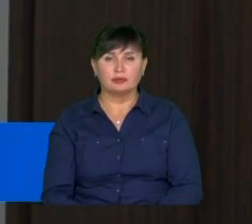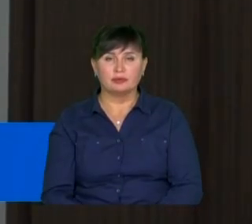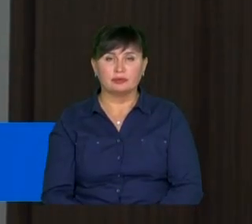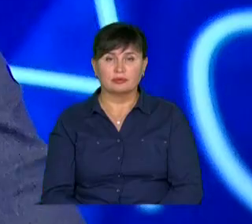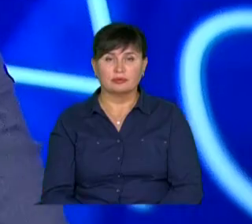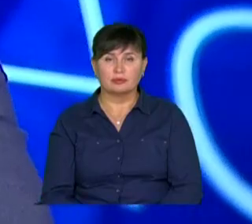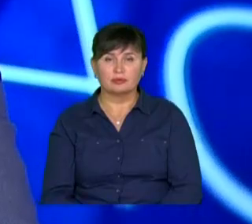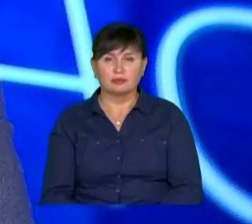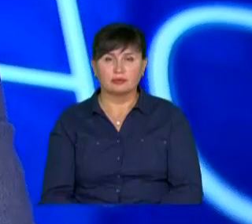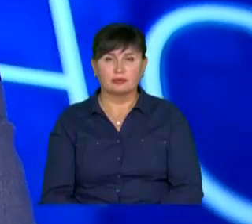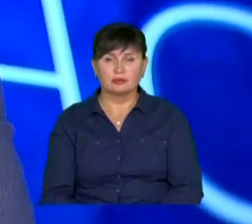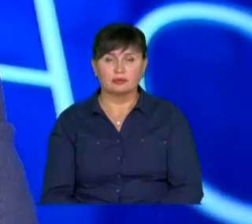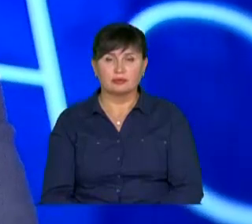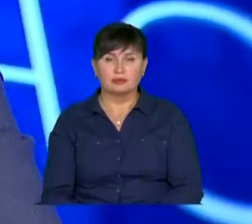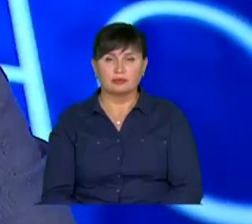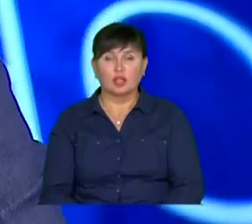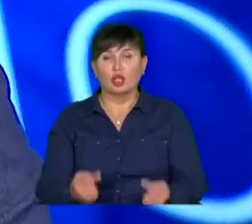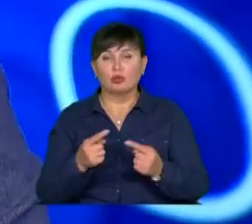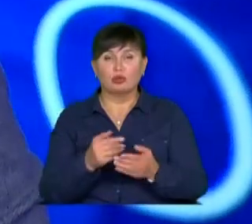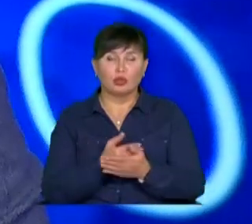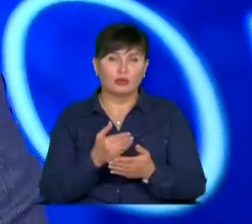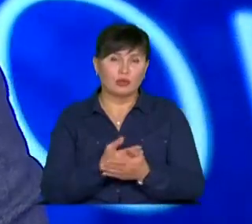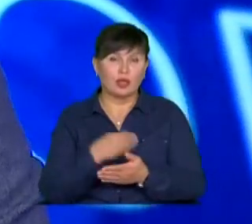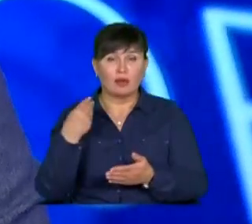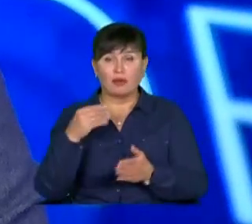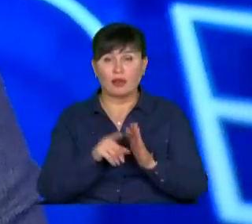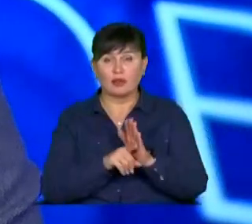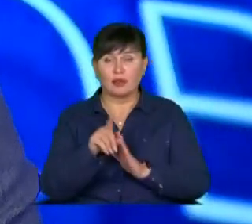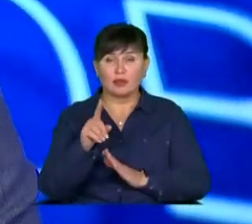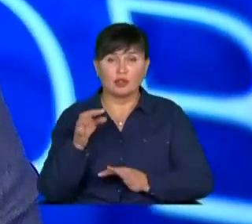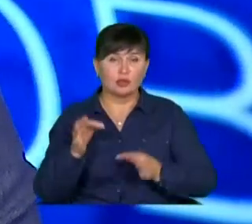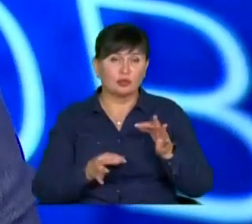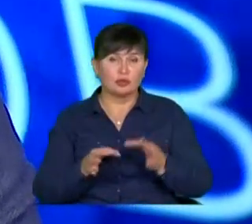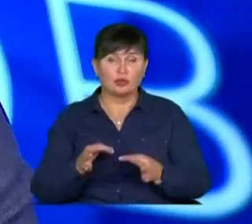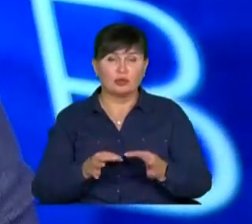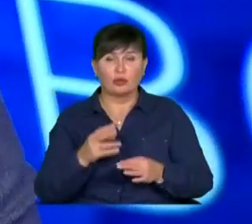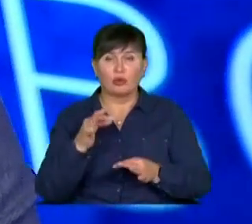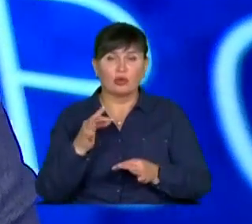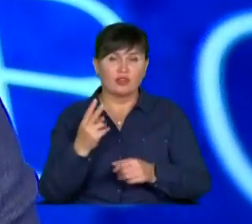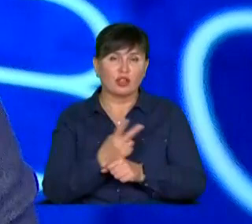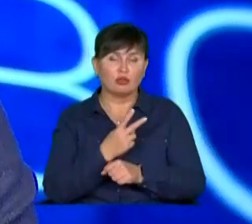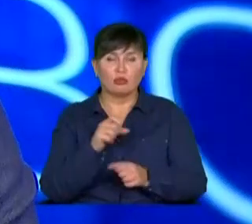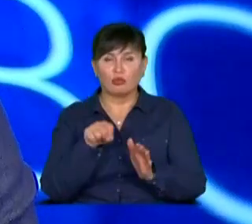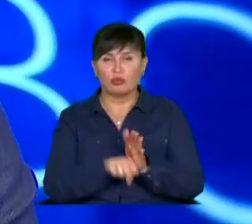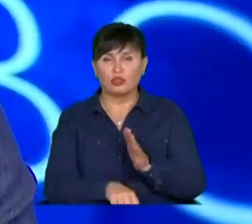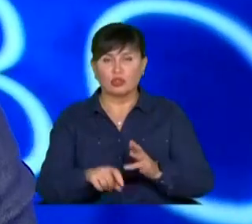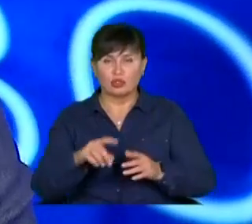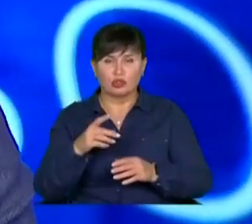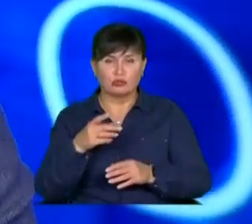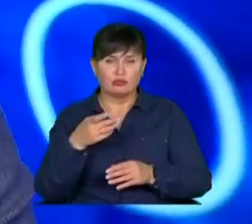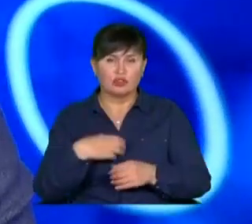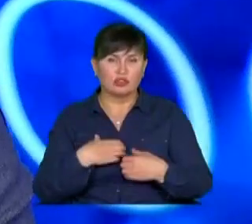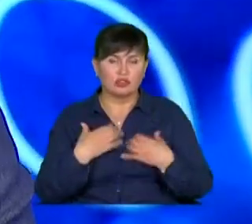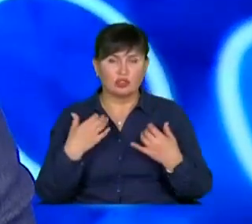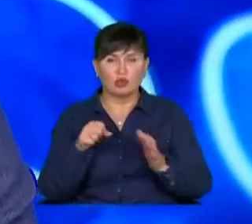Алматы. И к другим новостям. В Актобе начался громкий процесс по делу о двойном убийстве. Шокирующее преступление произошло